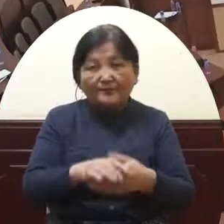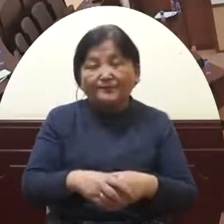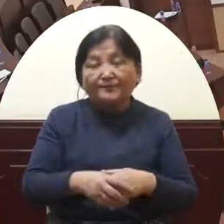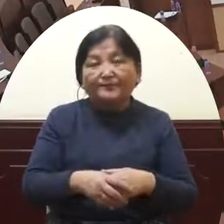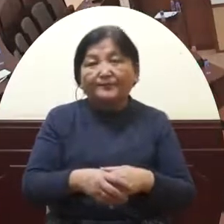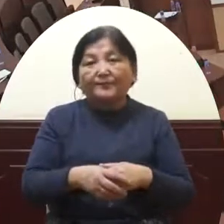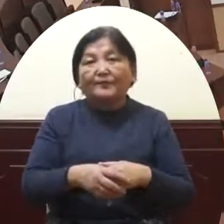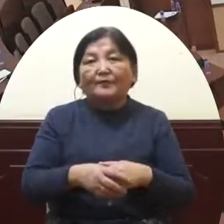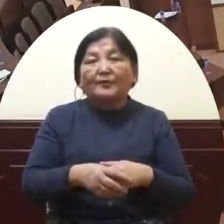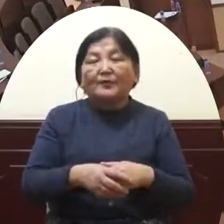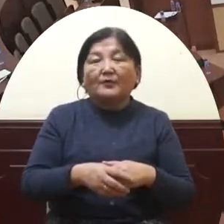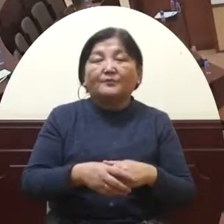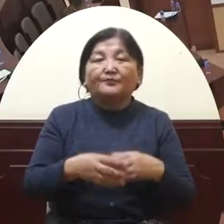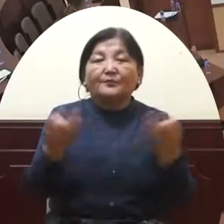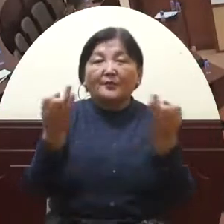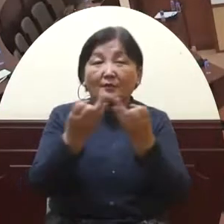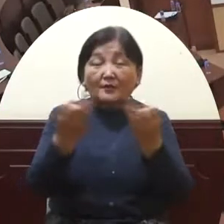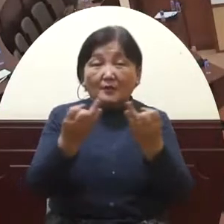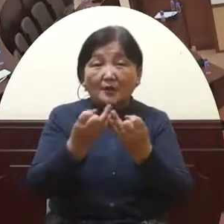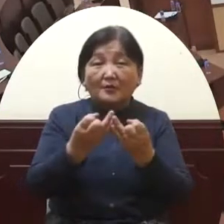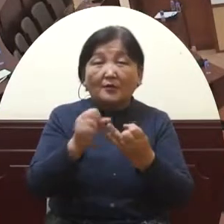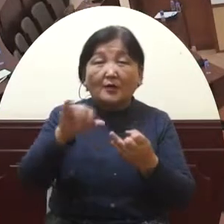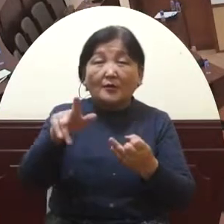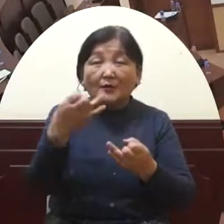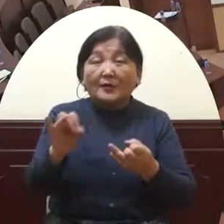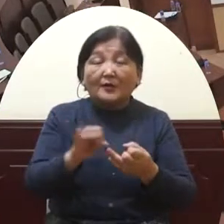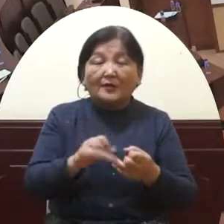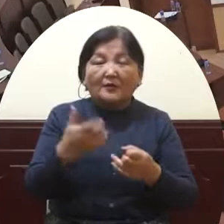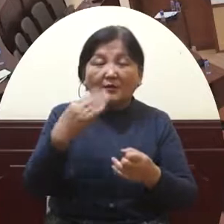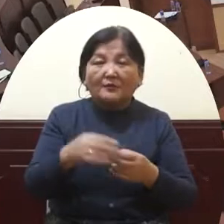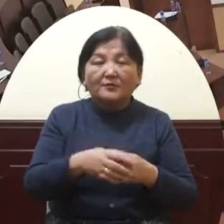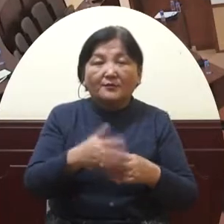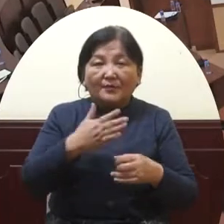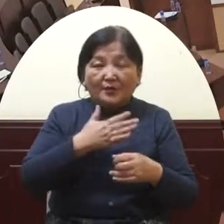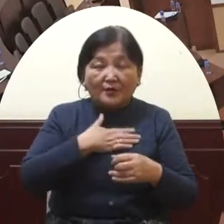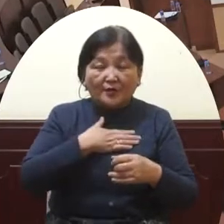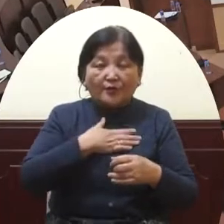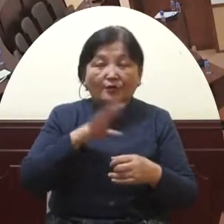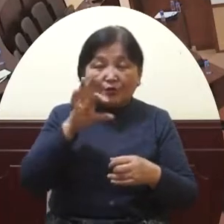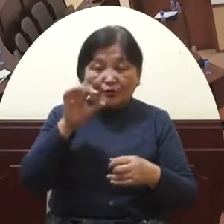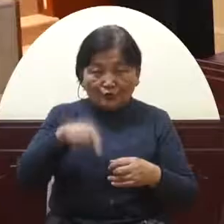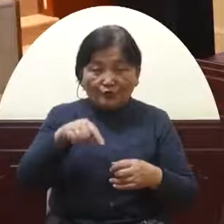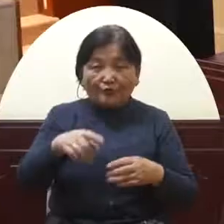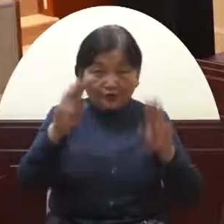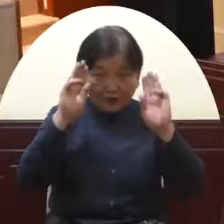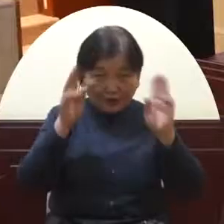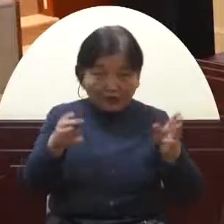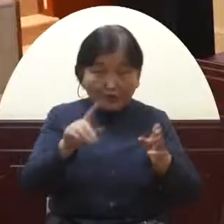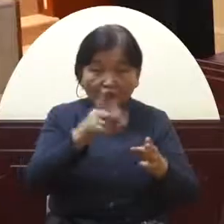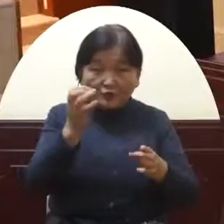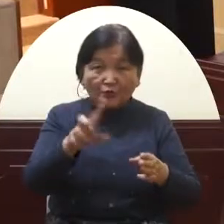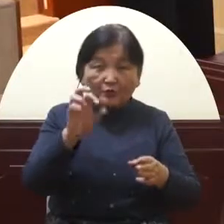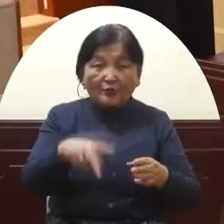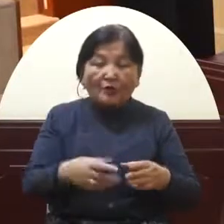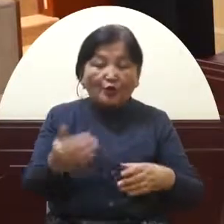тэгээ сошиал аюултай би ойлгож байна. Гэхдээ бидний өнөөдөр шийдэж болох гарц нь бол глобал